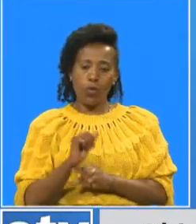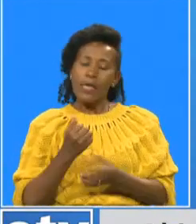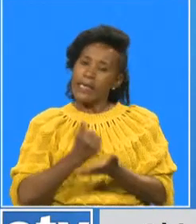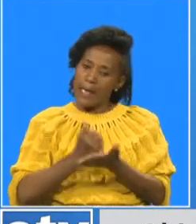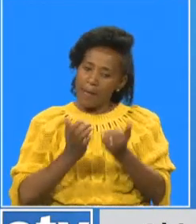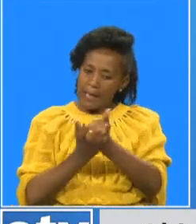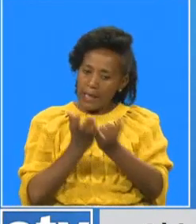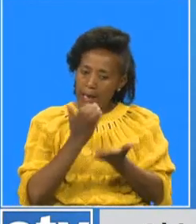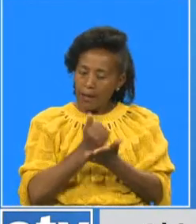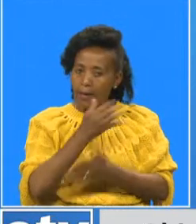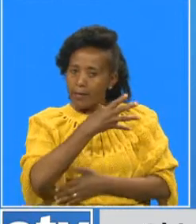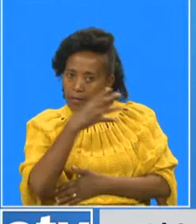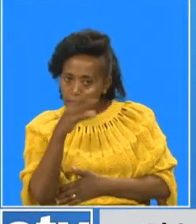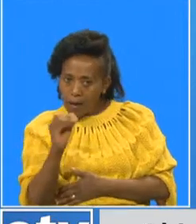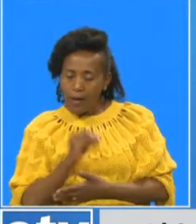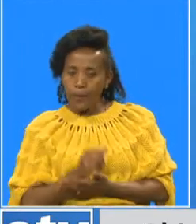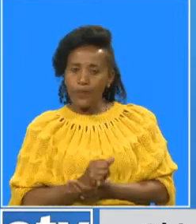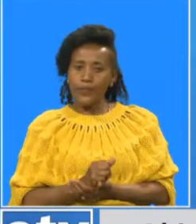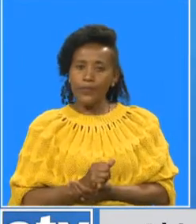የመረዳዳትና